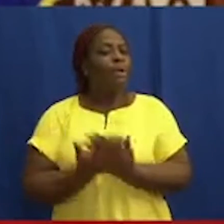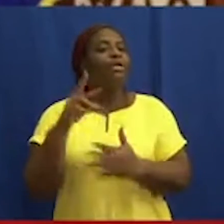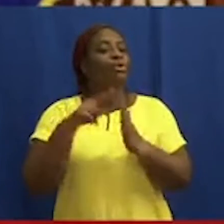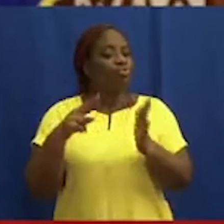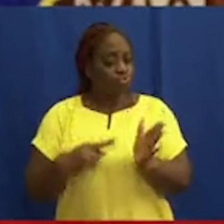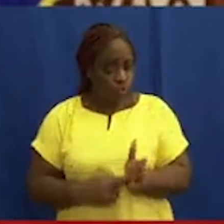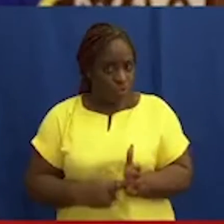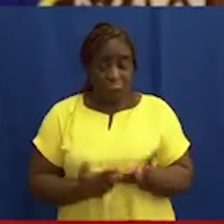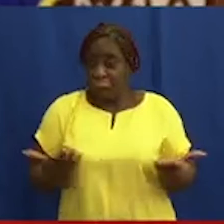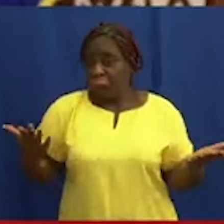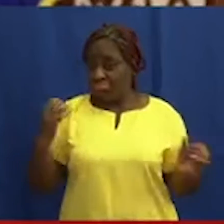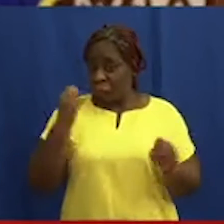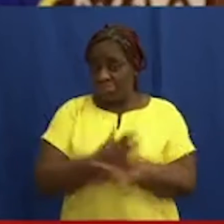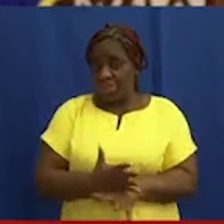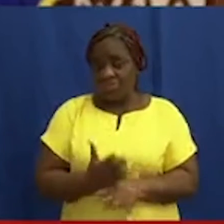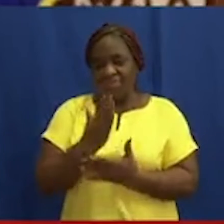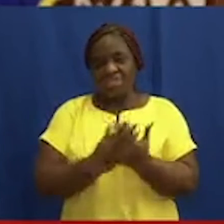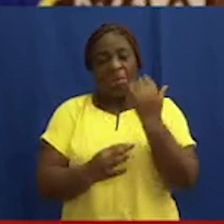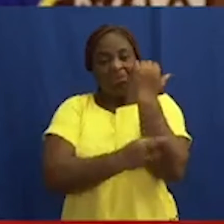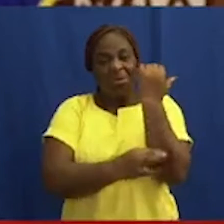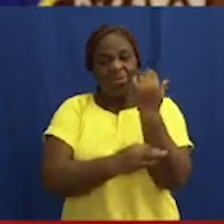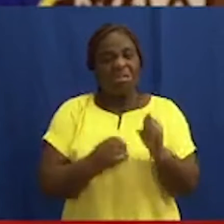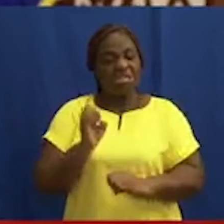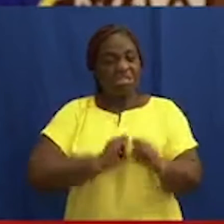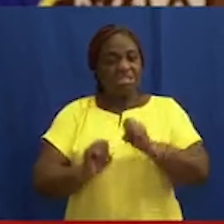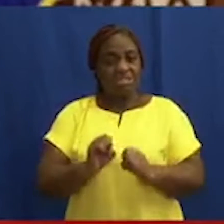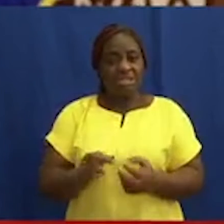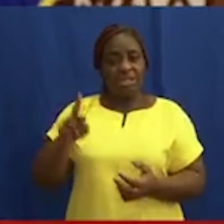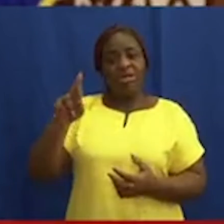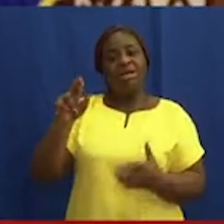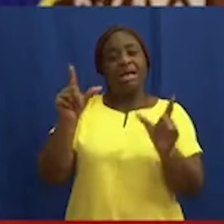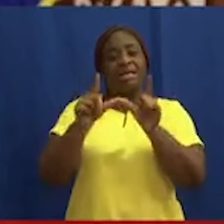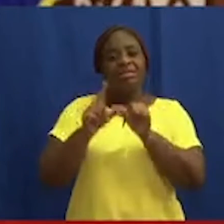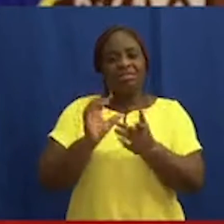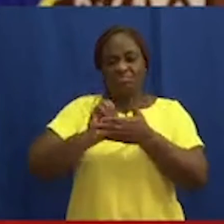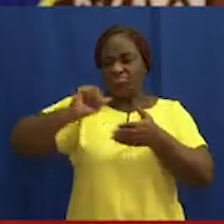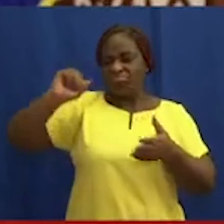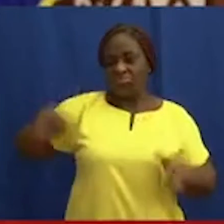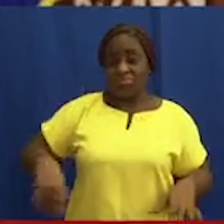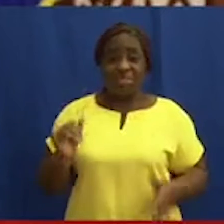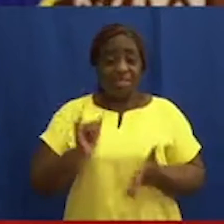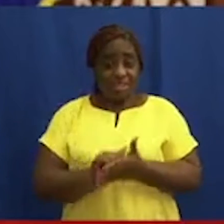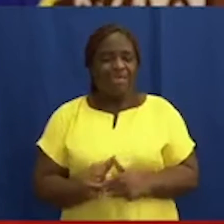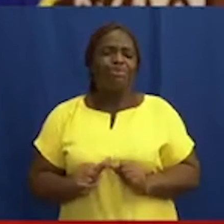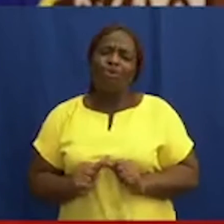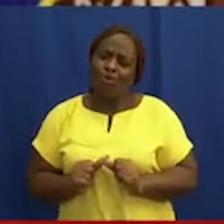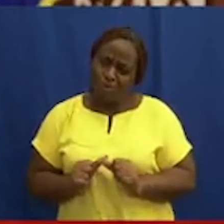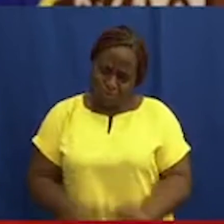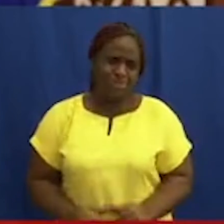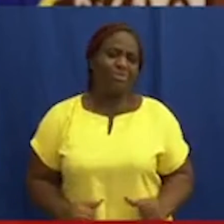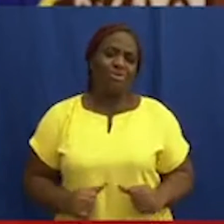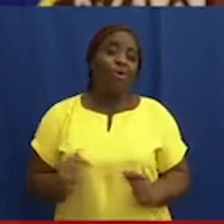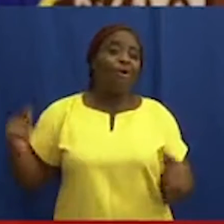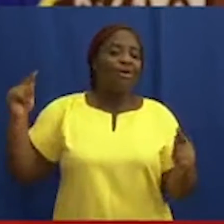kenan da kuma kamfanoni da ke harkoki na hakoma adinai domin fito da wani sabon tsari na doka na